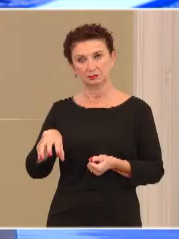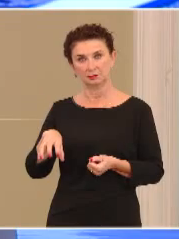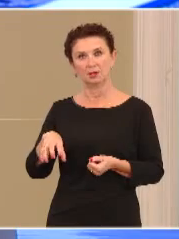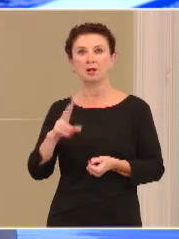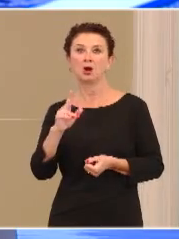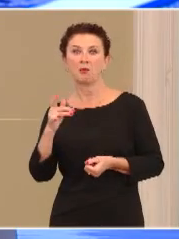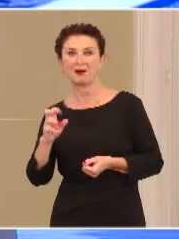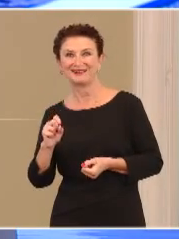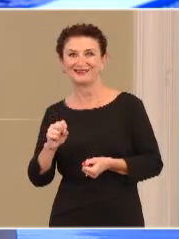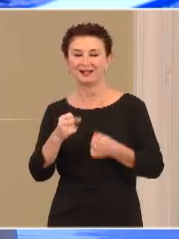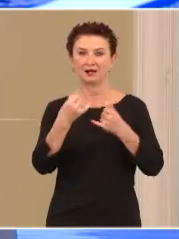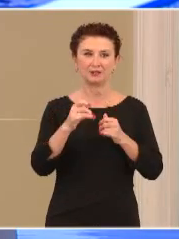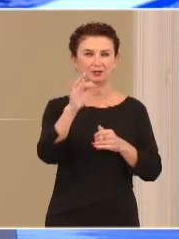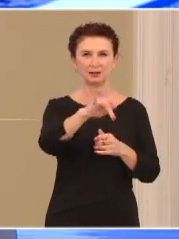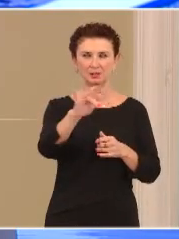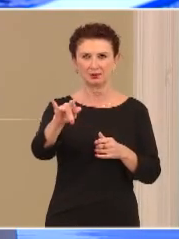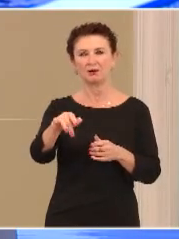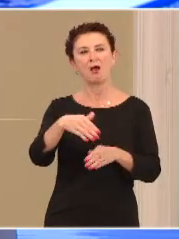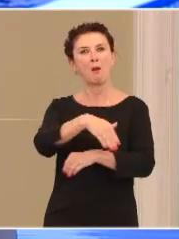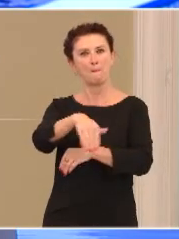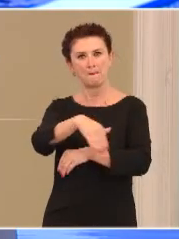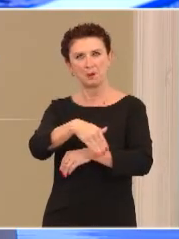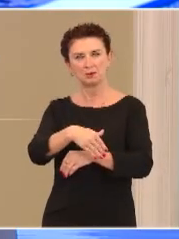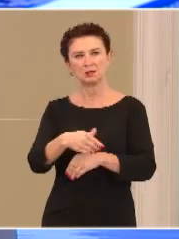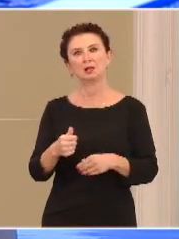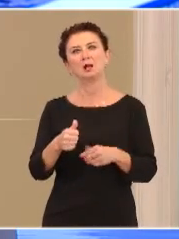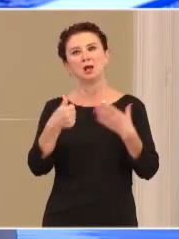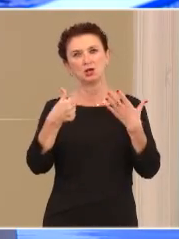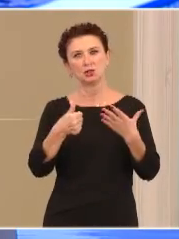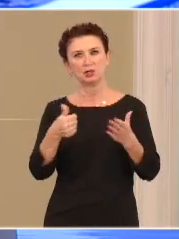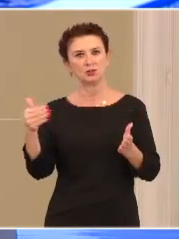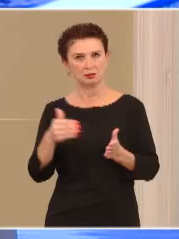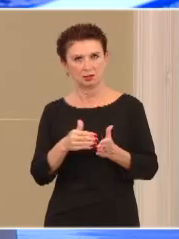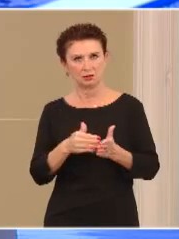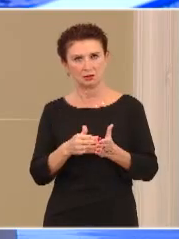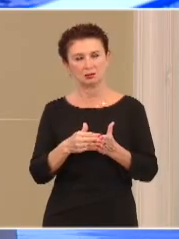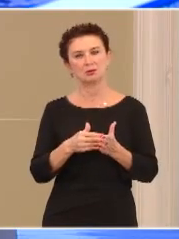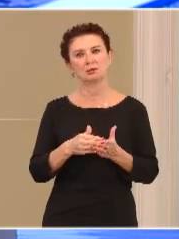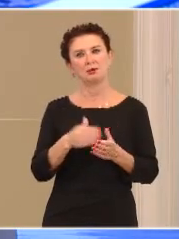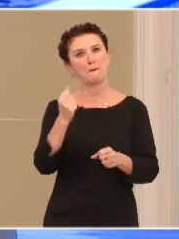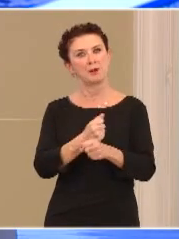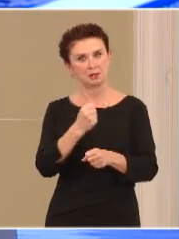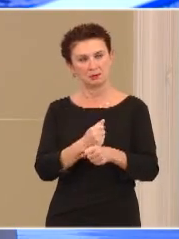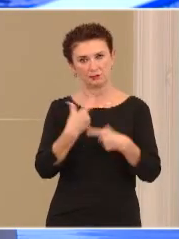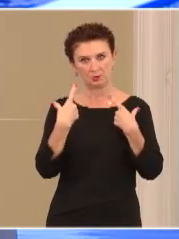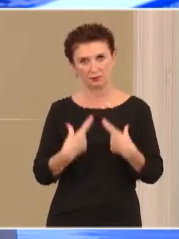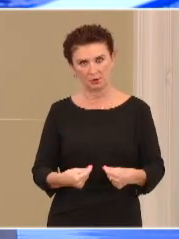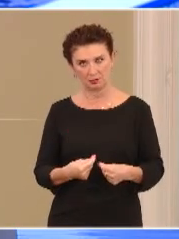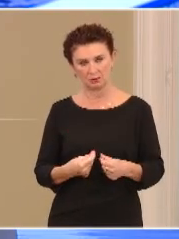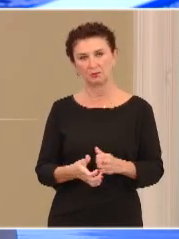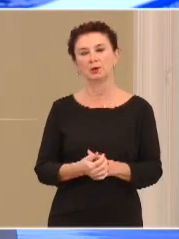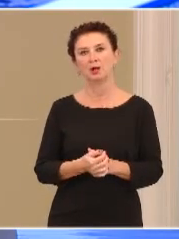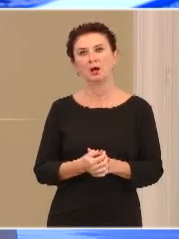6 tysięcy pracowników. Koszty wydobycia tony węgla zmalały z 300 zł